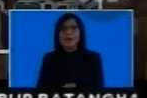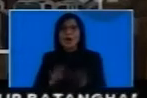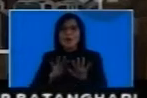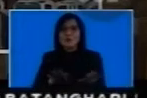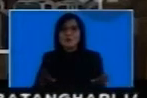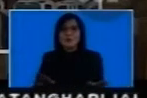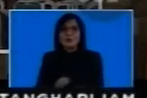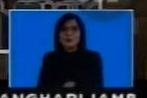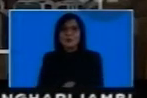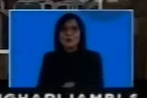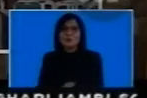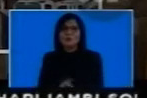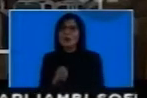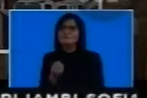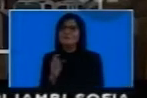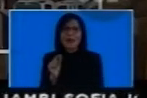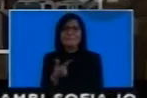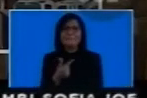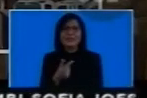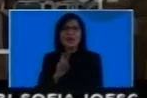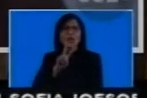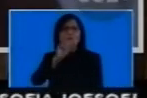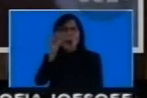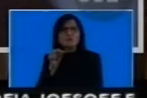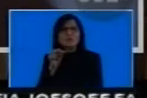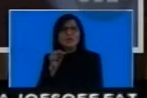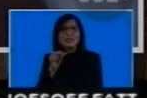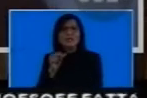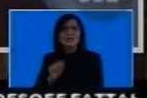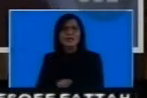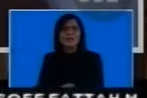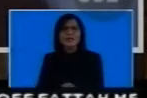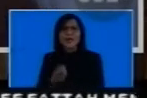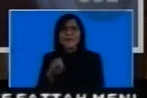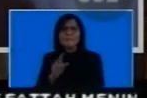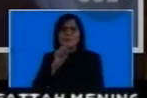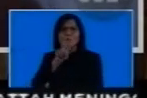tersadari, bahwa seharian, bahkan ini sudah terhitung hampir 2 bulan mereka